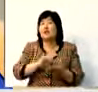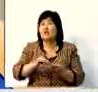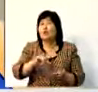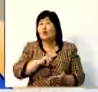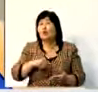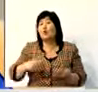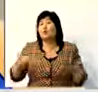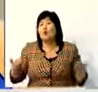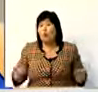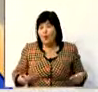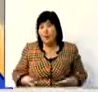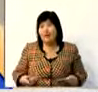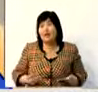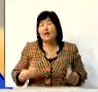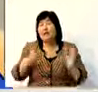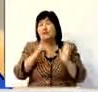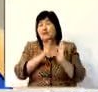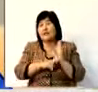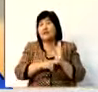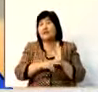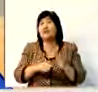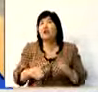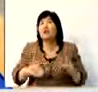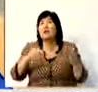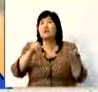өз өмірінің 80-ші